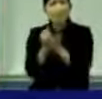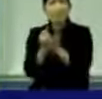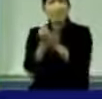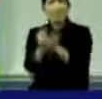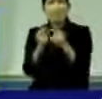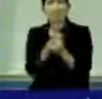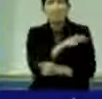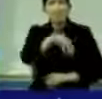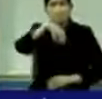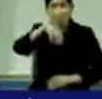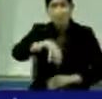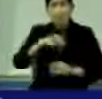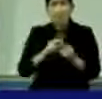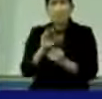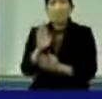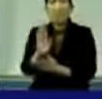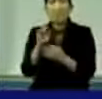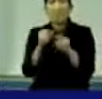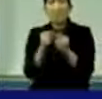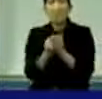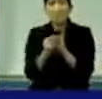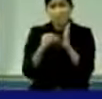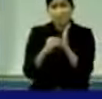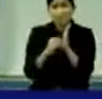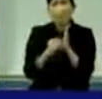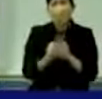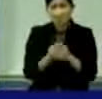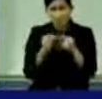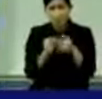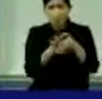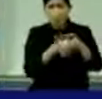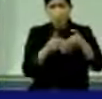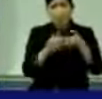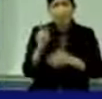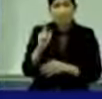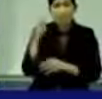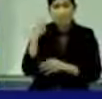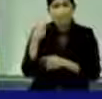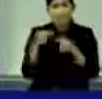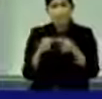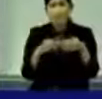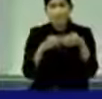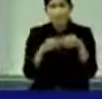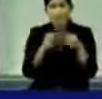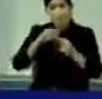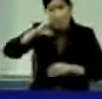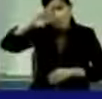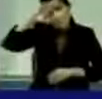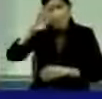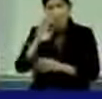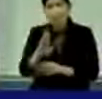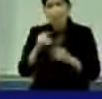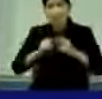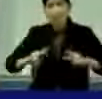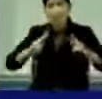นามบุษราคำซึ่งเป็นโรงพยาบาลสนามระดับสีเหลืองนะครับที่มีคนป่วยของกระทรวงสาธารณสุขที่